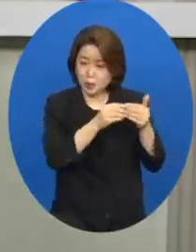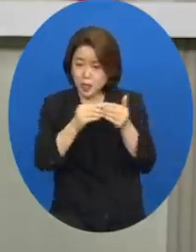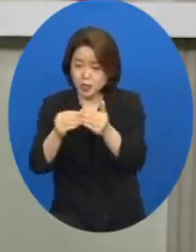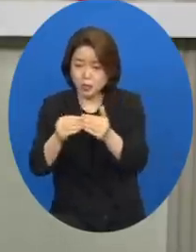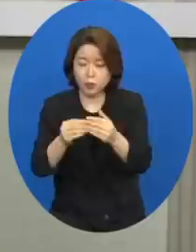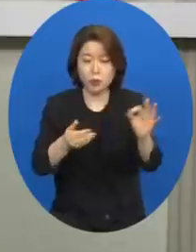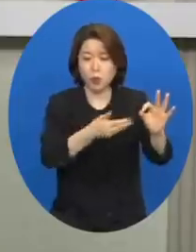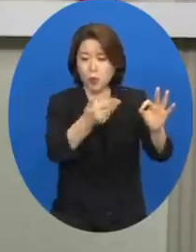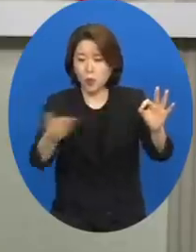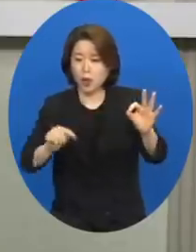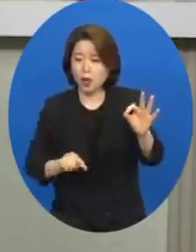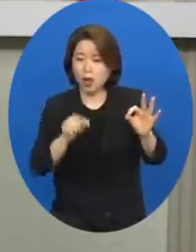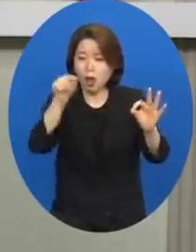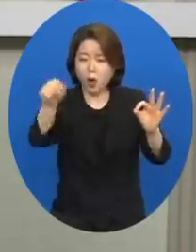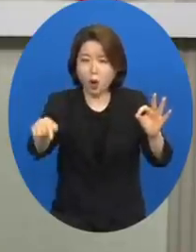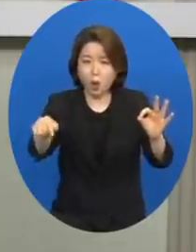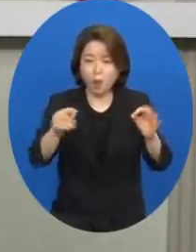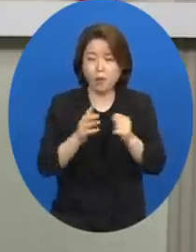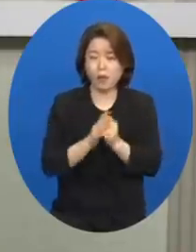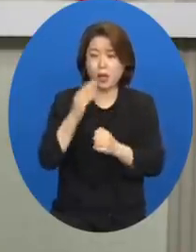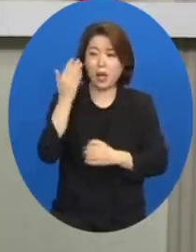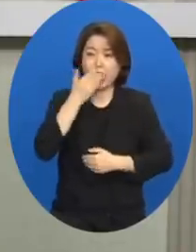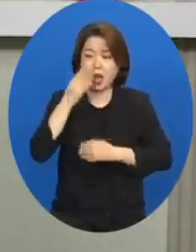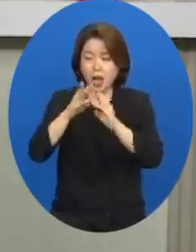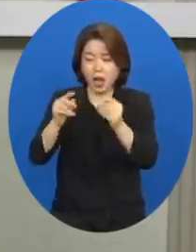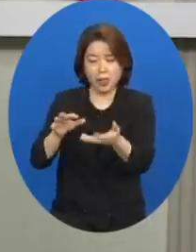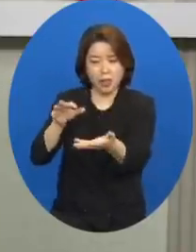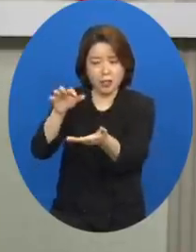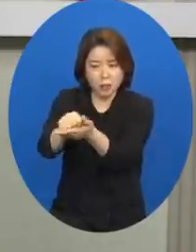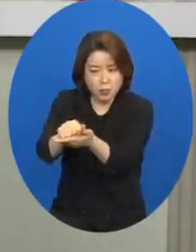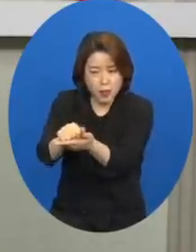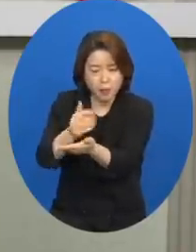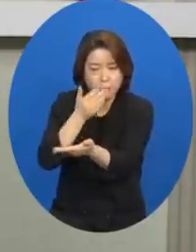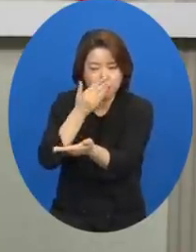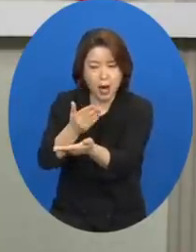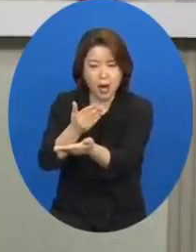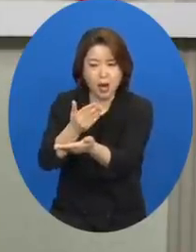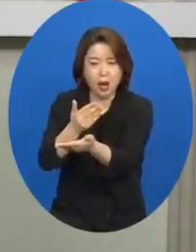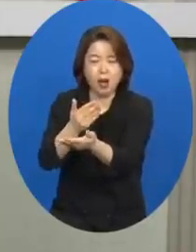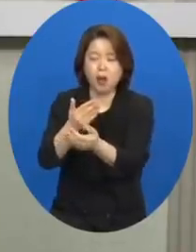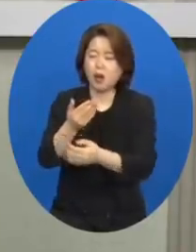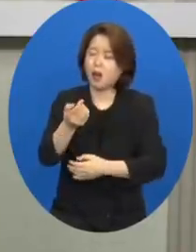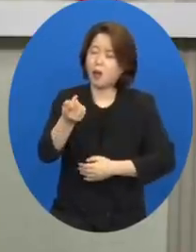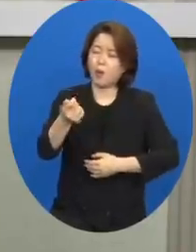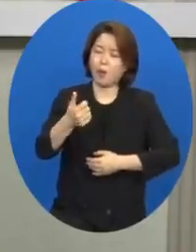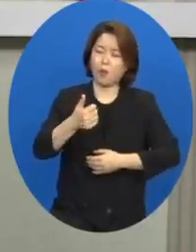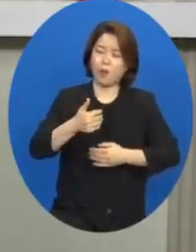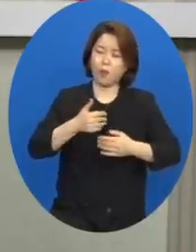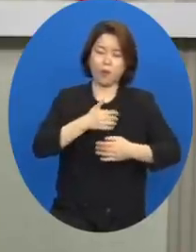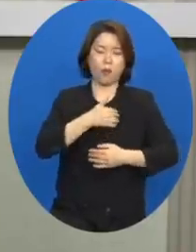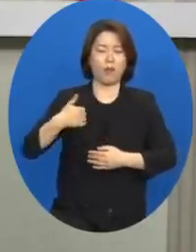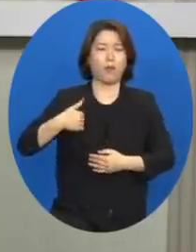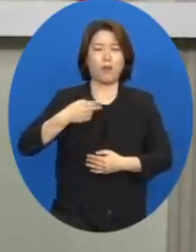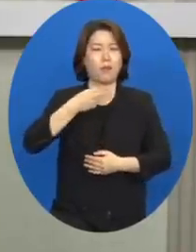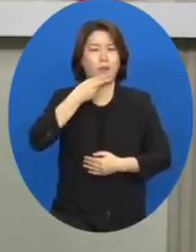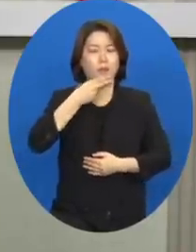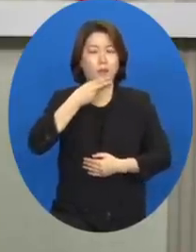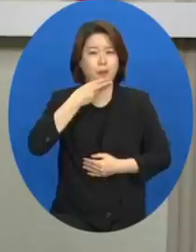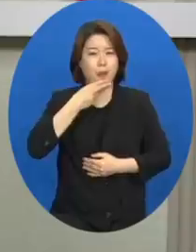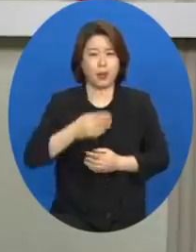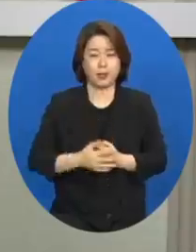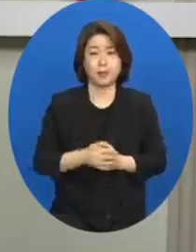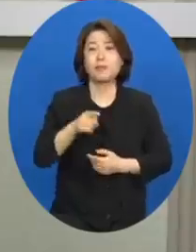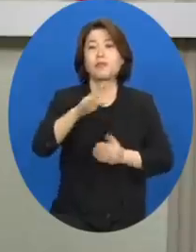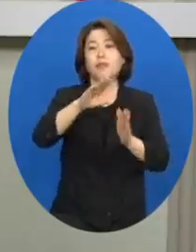건너고 가나안 땅을 점령할 수 있을 거라고는 조금 더 자신할 수가 없었습니다 그